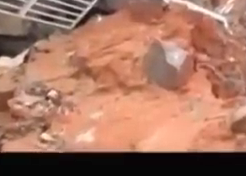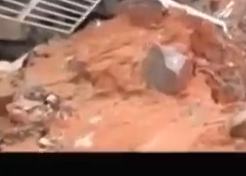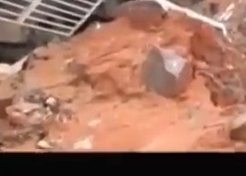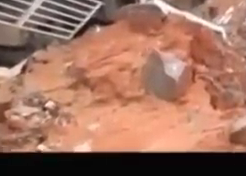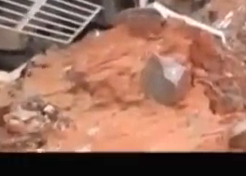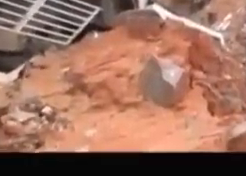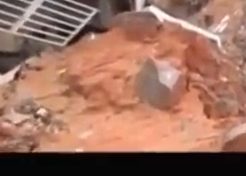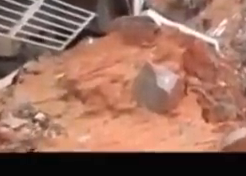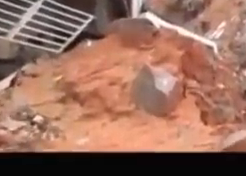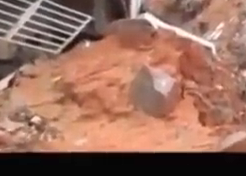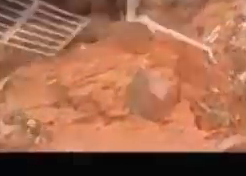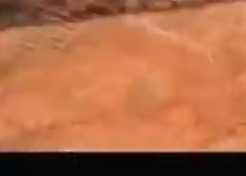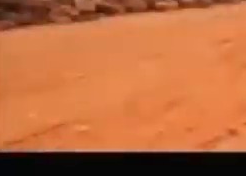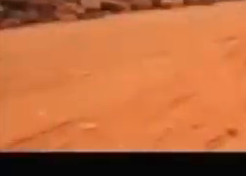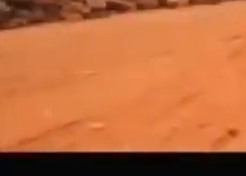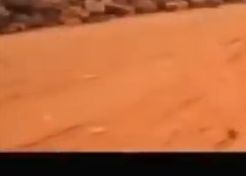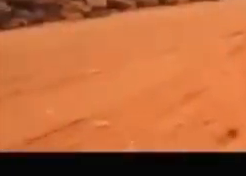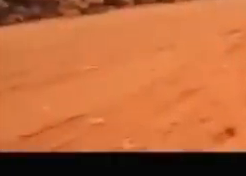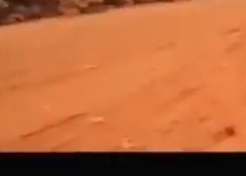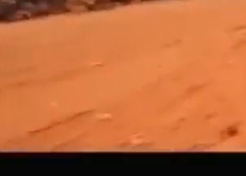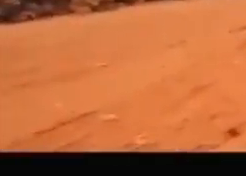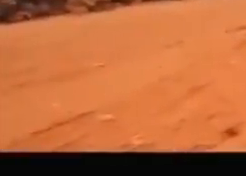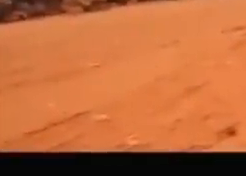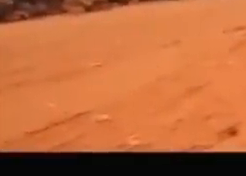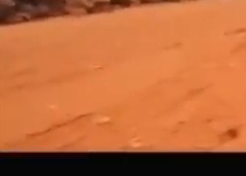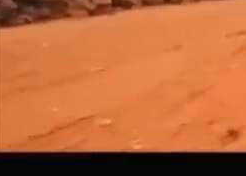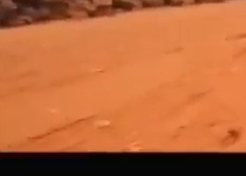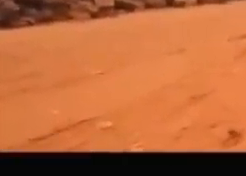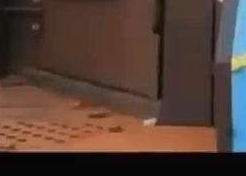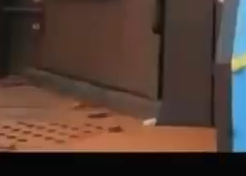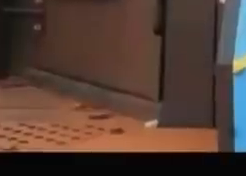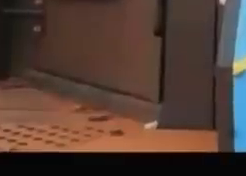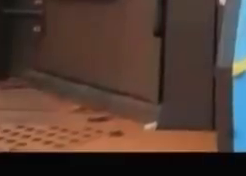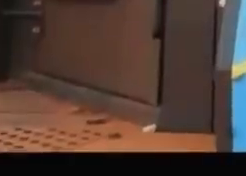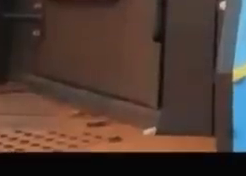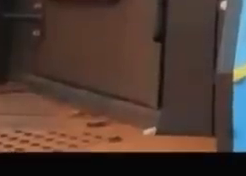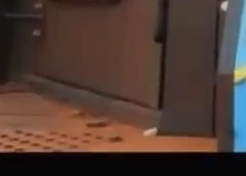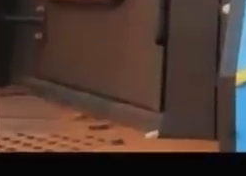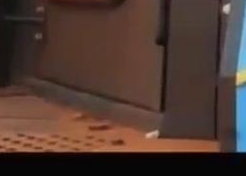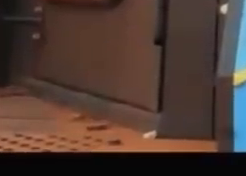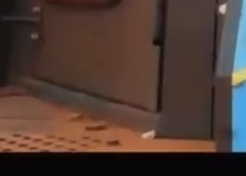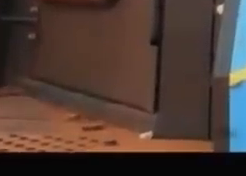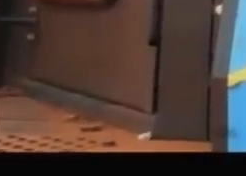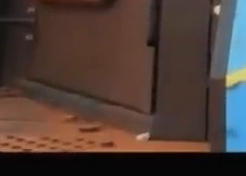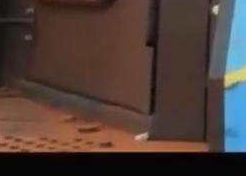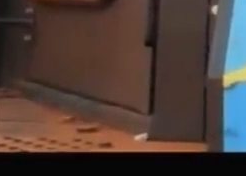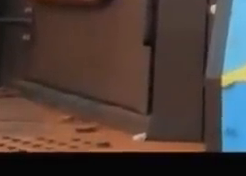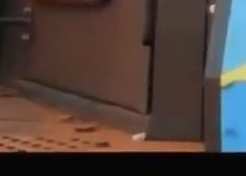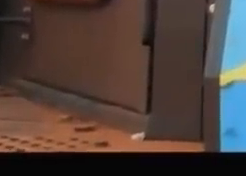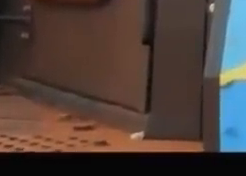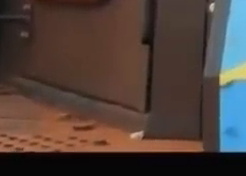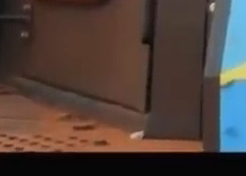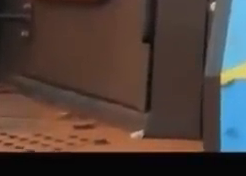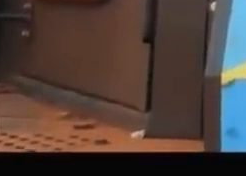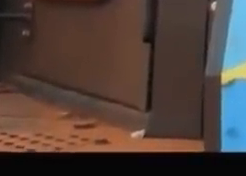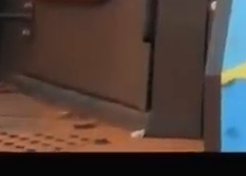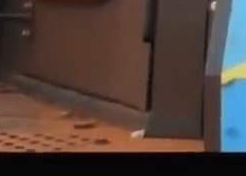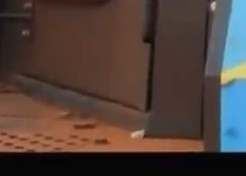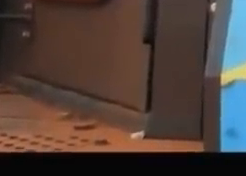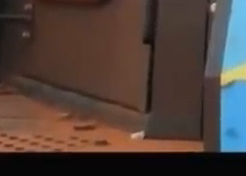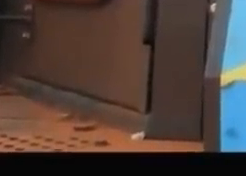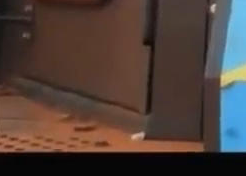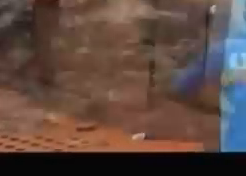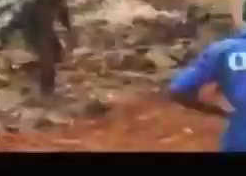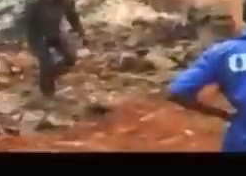justesse par le travaux de lutte anti-érosif. Le Congolais de ses coins remercie le garant de la